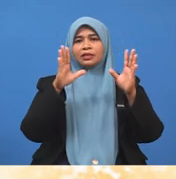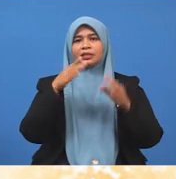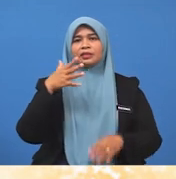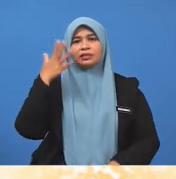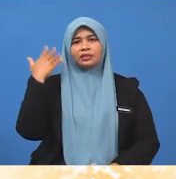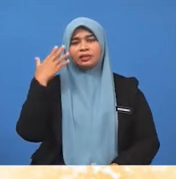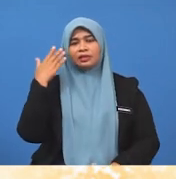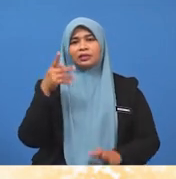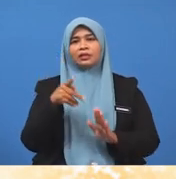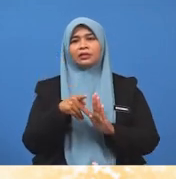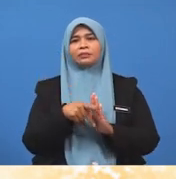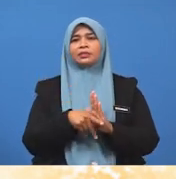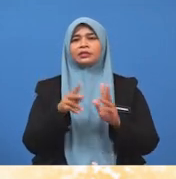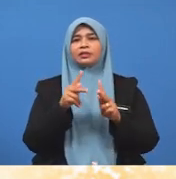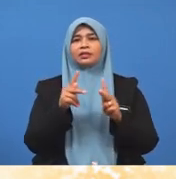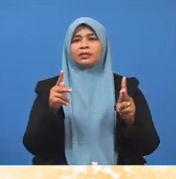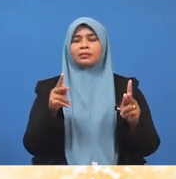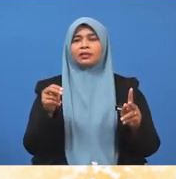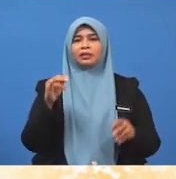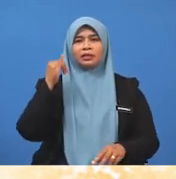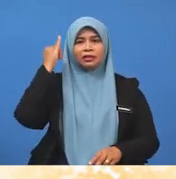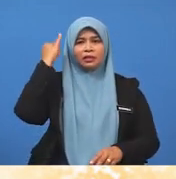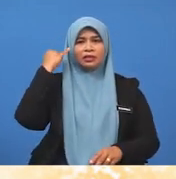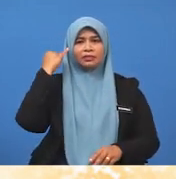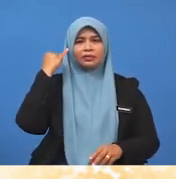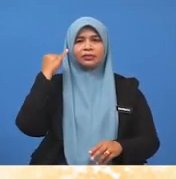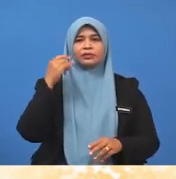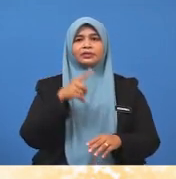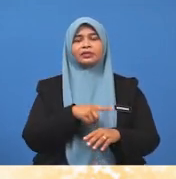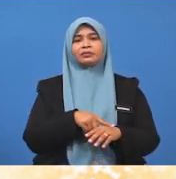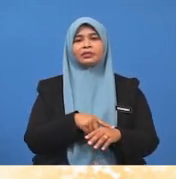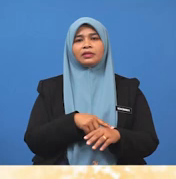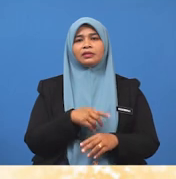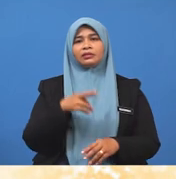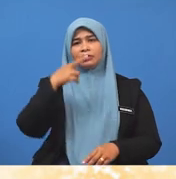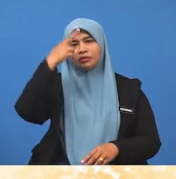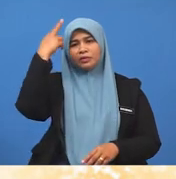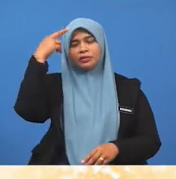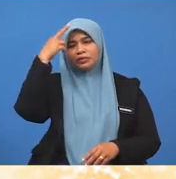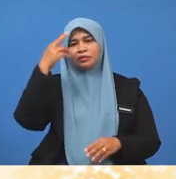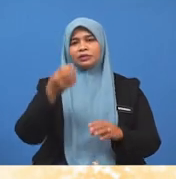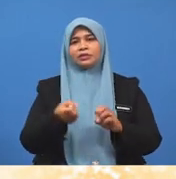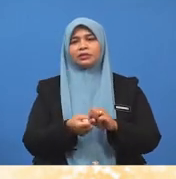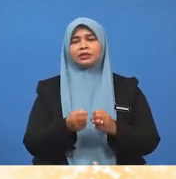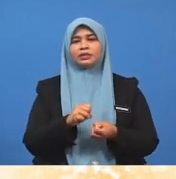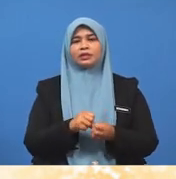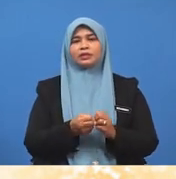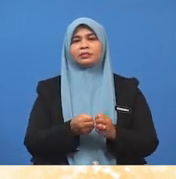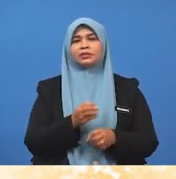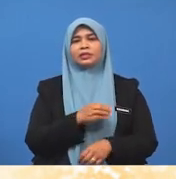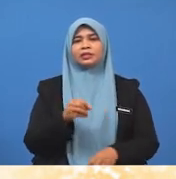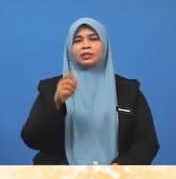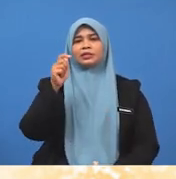sejarah perkembangan ilmu tafsir zaman Rasulullah sahabat dan